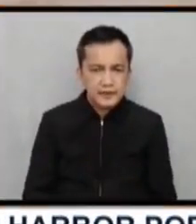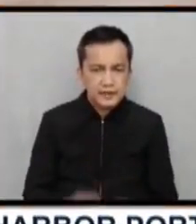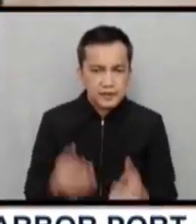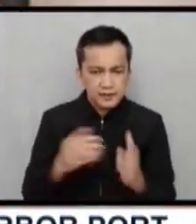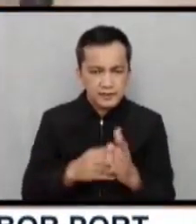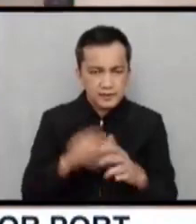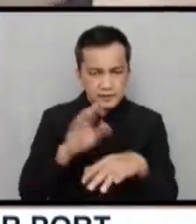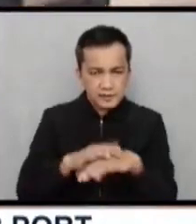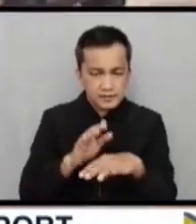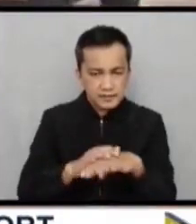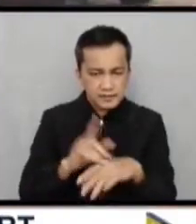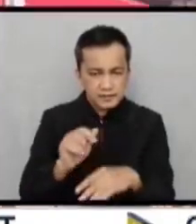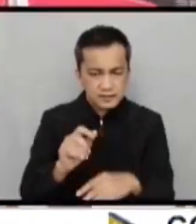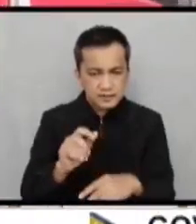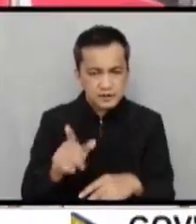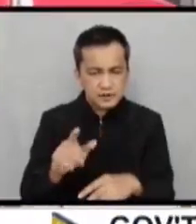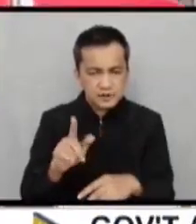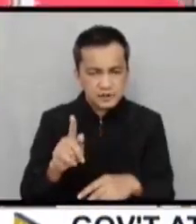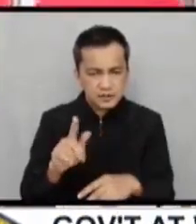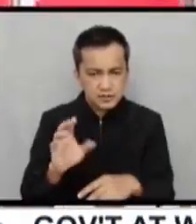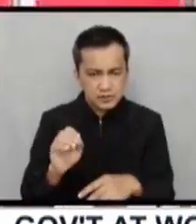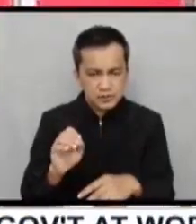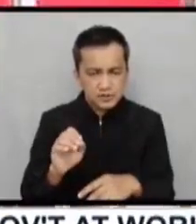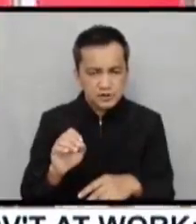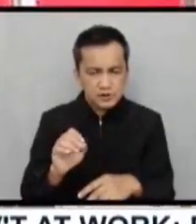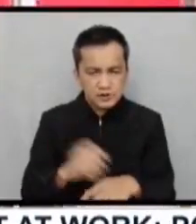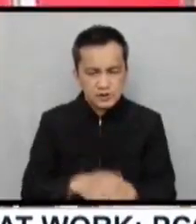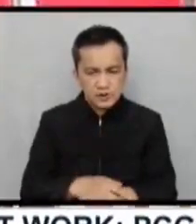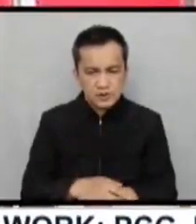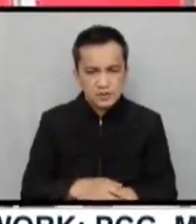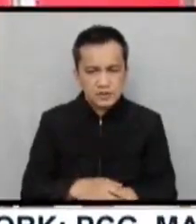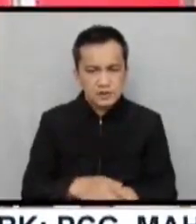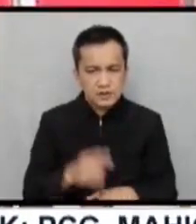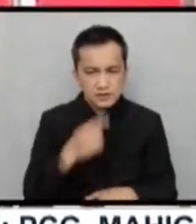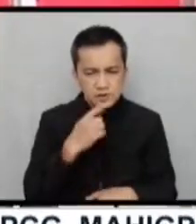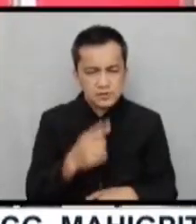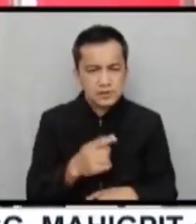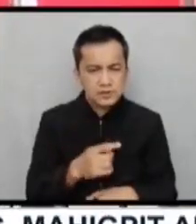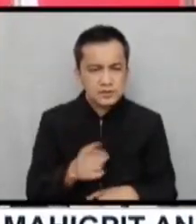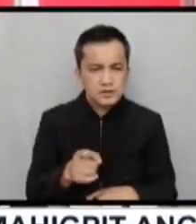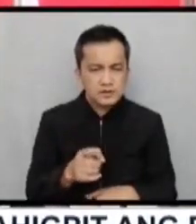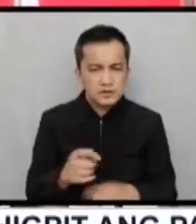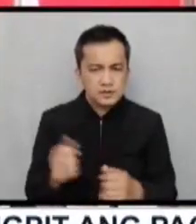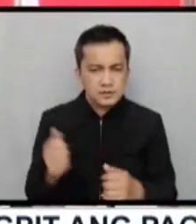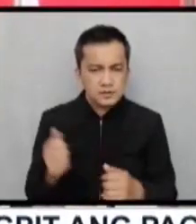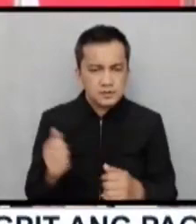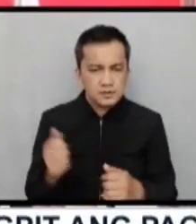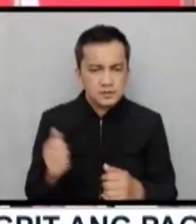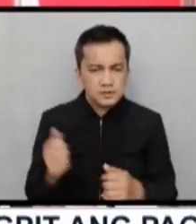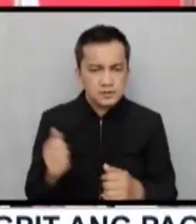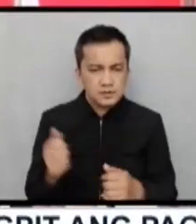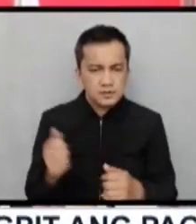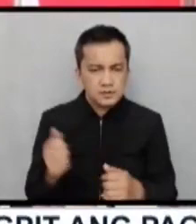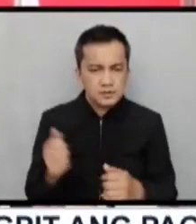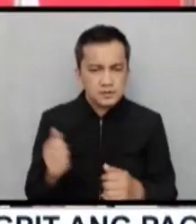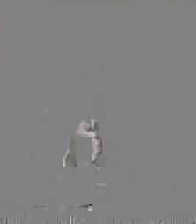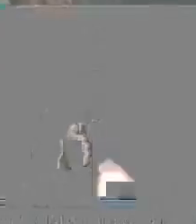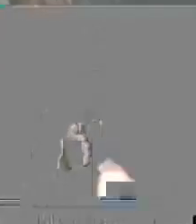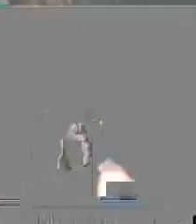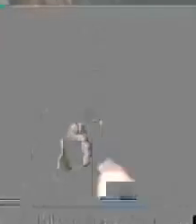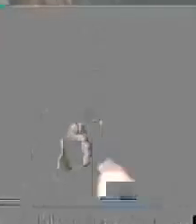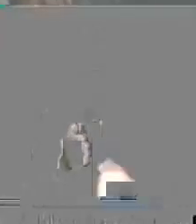LTO sa publiko na huwag tangkilikin ang mga kolorum na sasakyan sa pagbibiyahe ngayong Semana Santa.